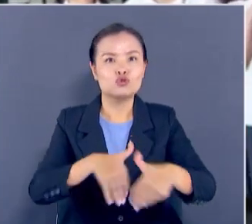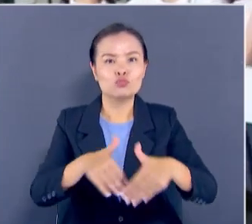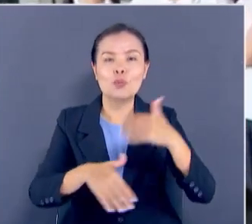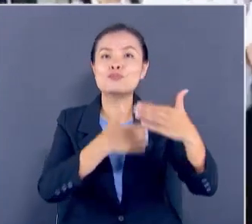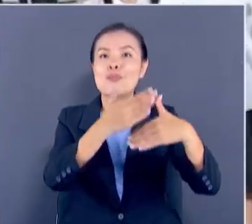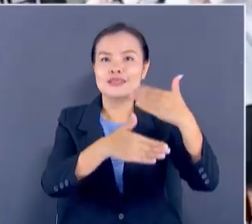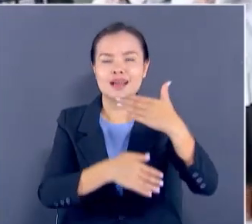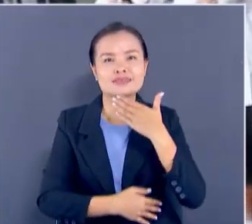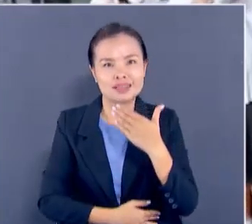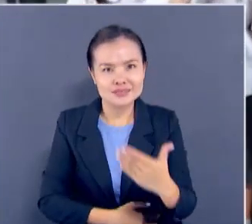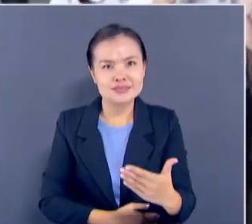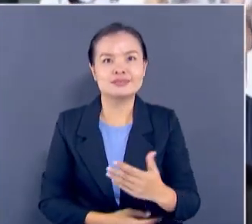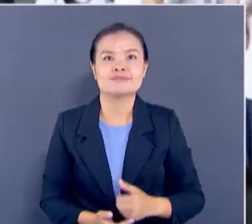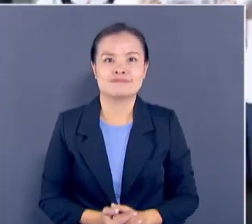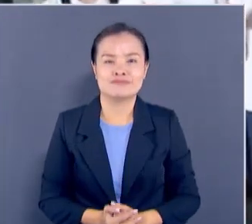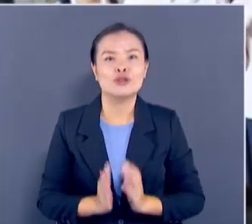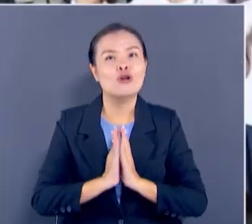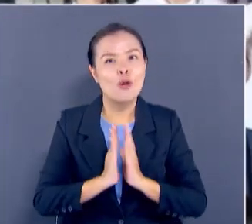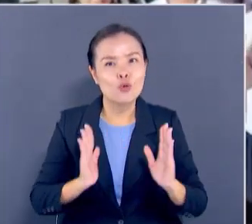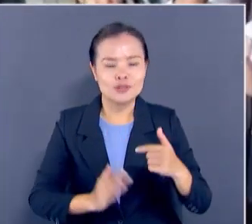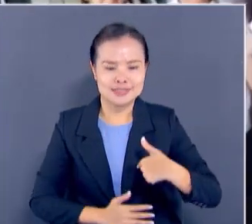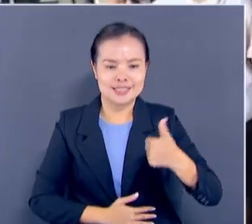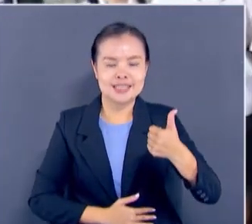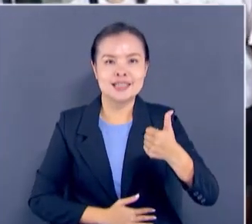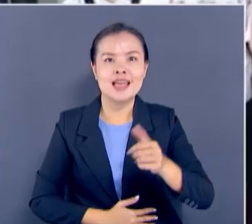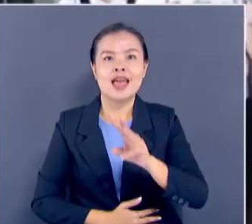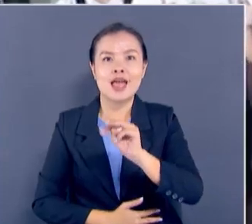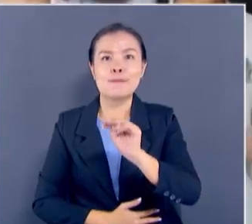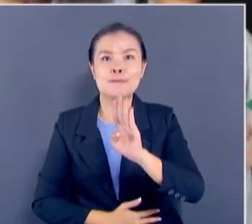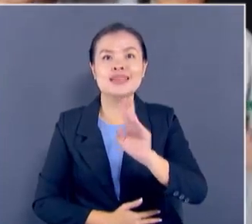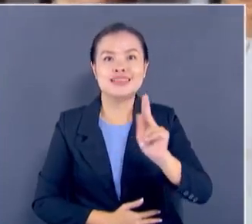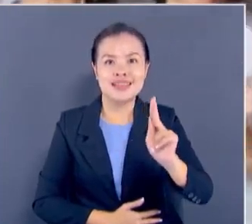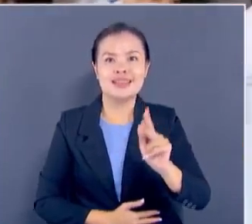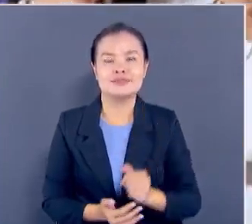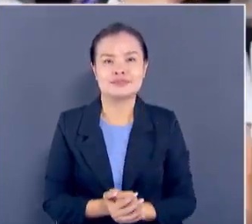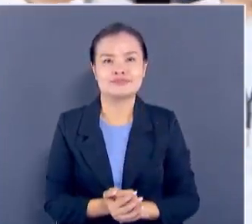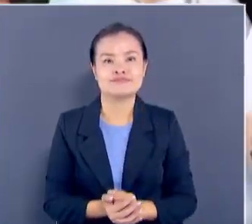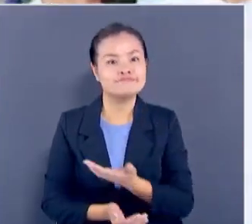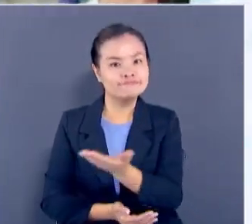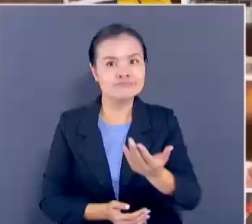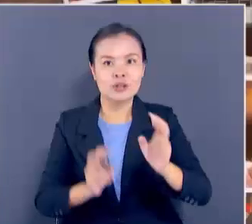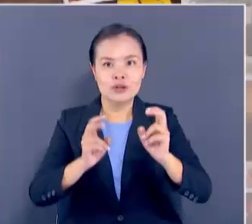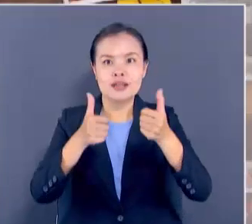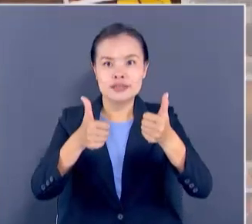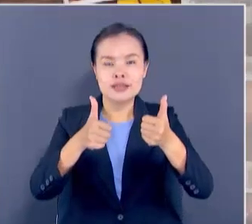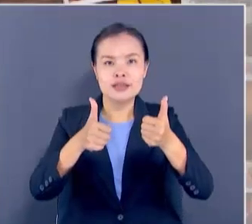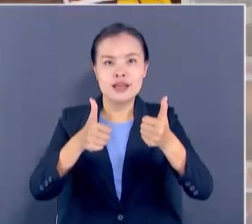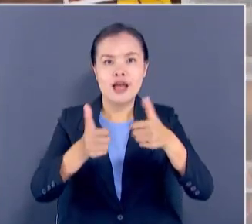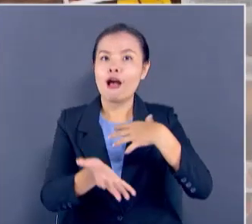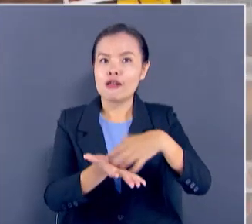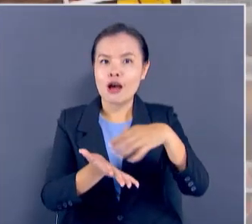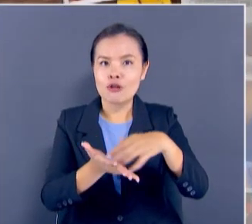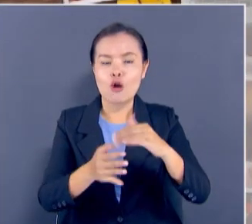พัฒนาที่ยั่งยืนค่ะ ครับผมก็ขอบคุณน้ำใจของทาง MBK Center ด้วยนะครับและคุณผู้ชมที่มีเรื่องราวดีๆแบบนี้อยากส่งต่อผ่